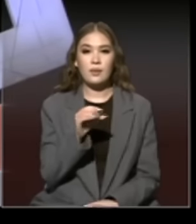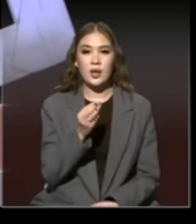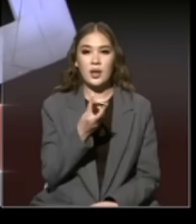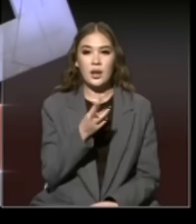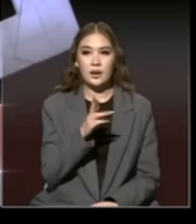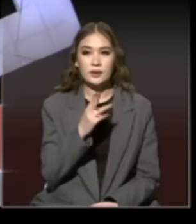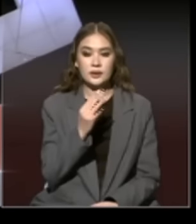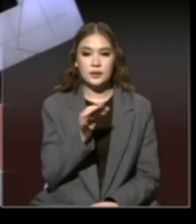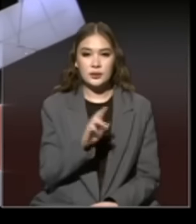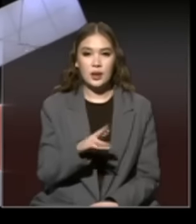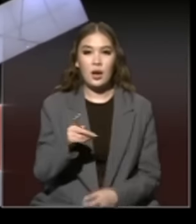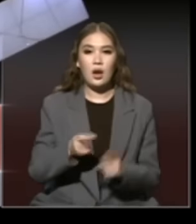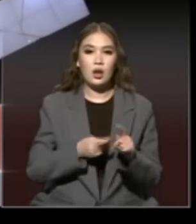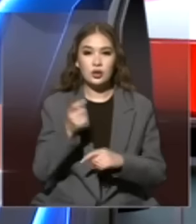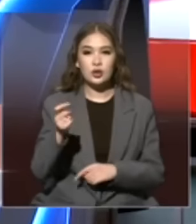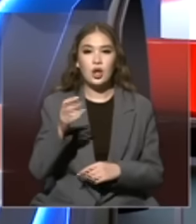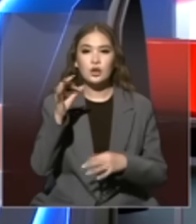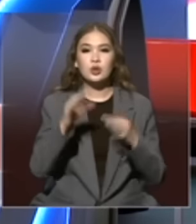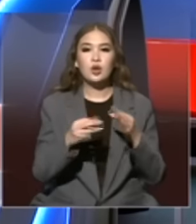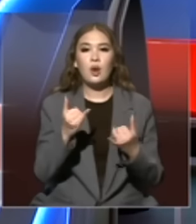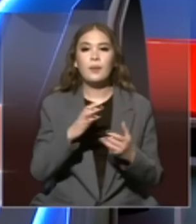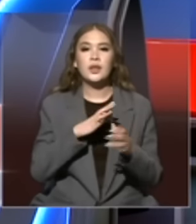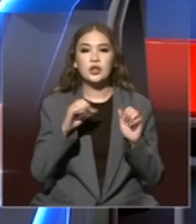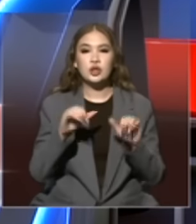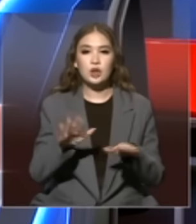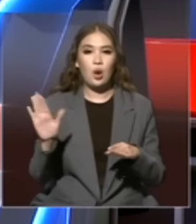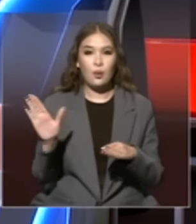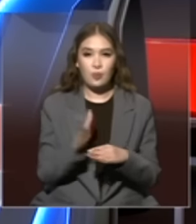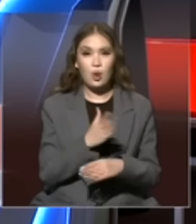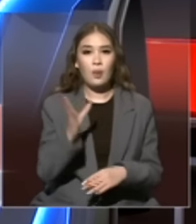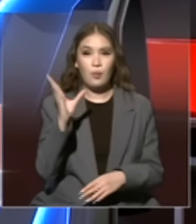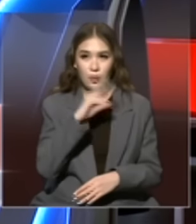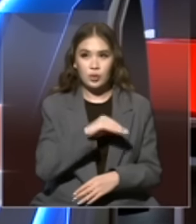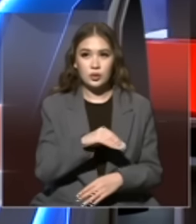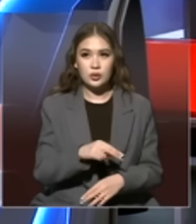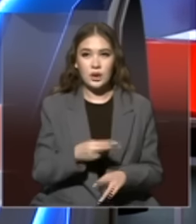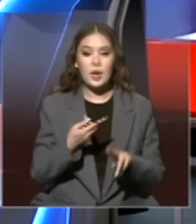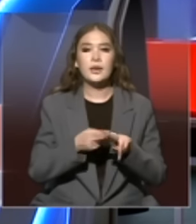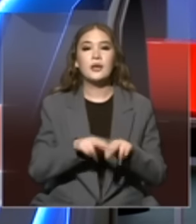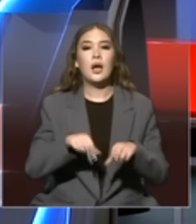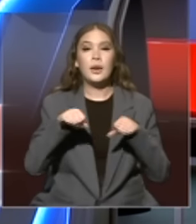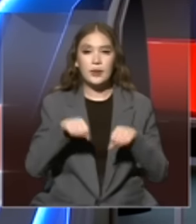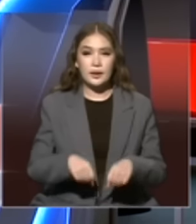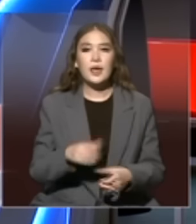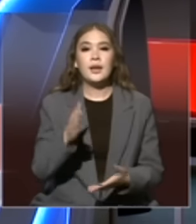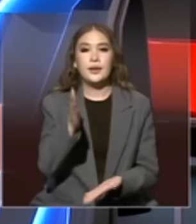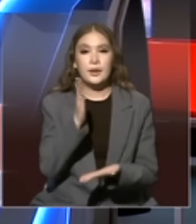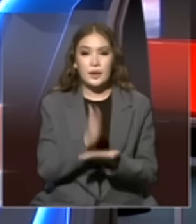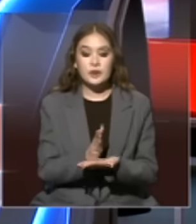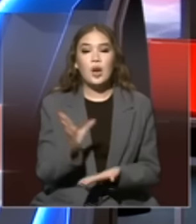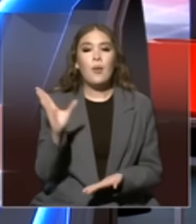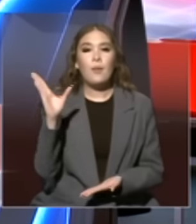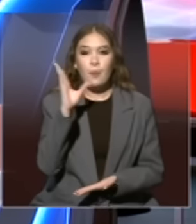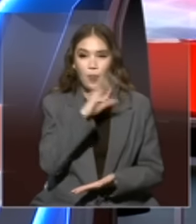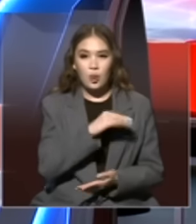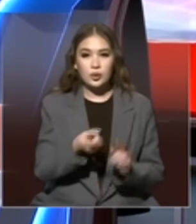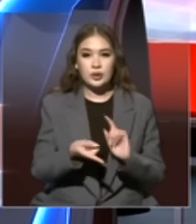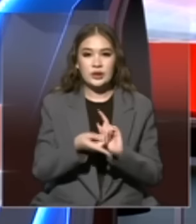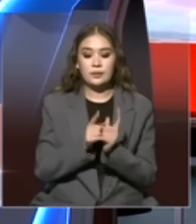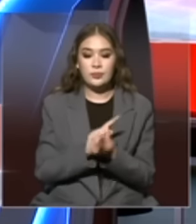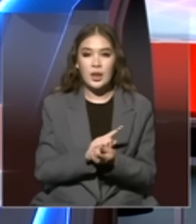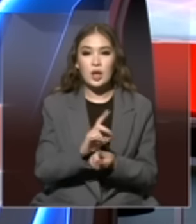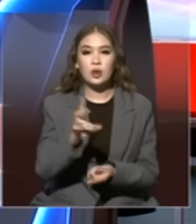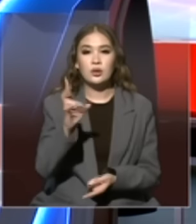алқабилер үкімнің күшін жоя ала ма деп. Иә. Күшін жоя алады, ондай құқық бар. Ол